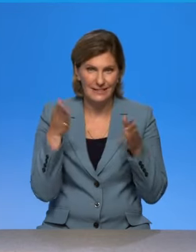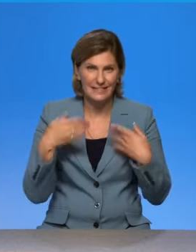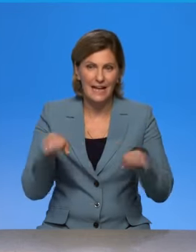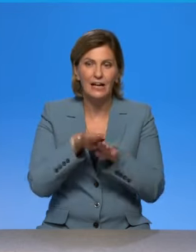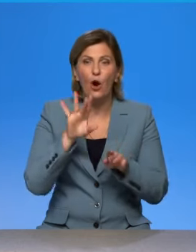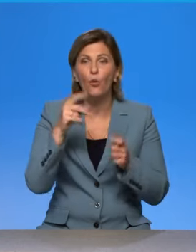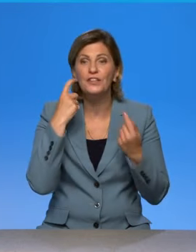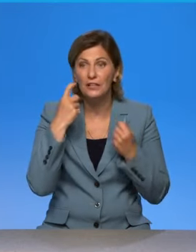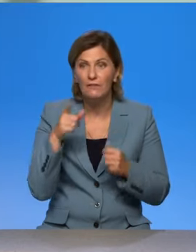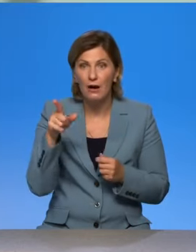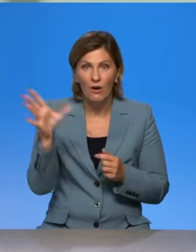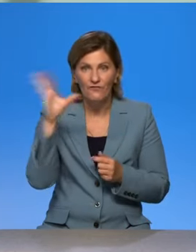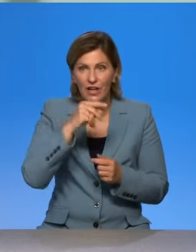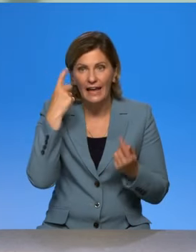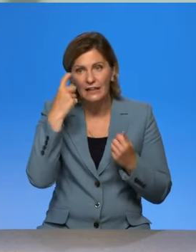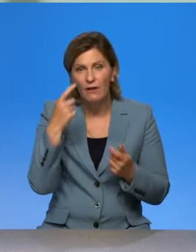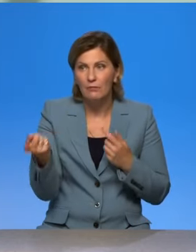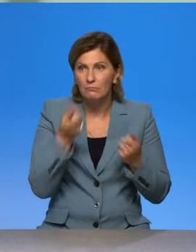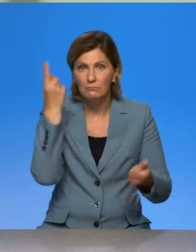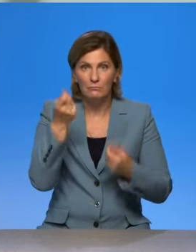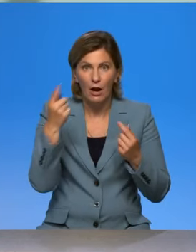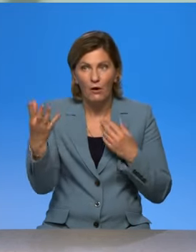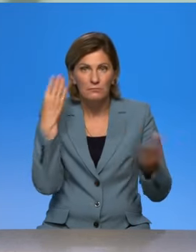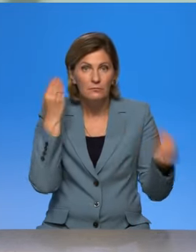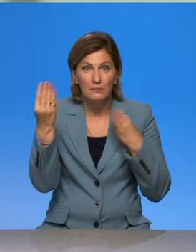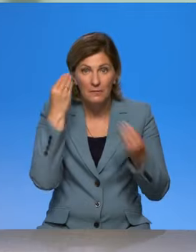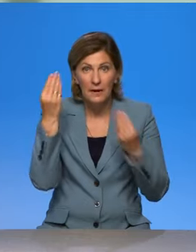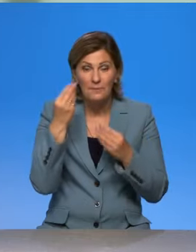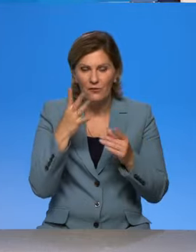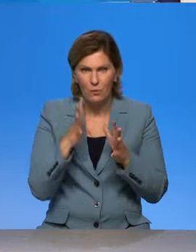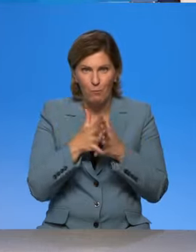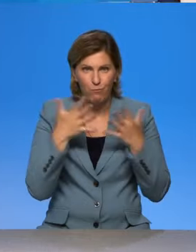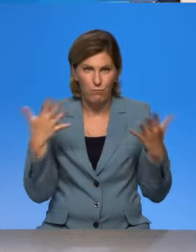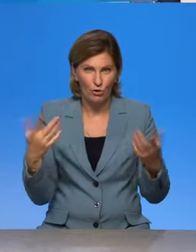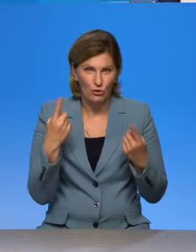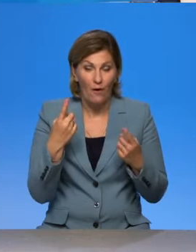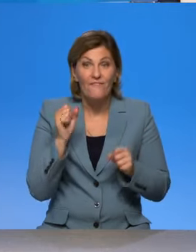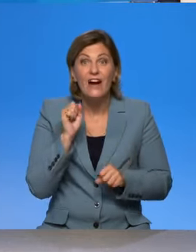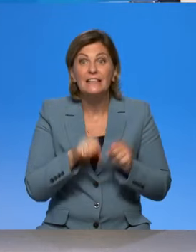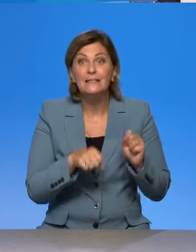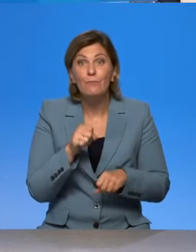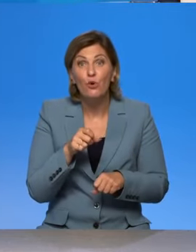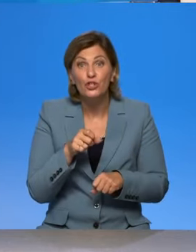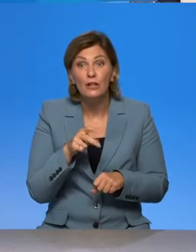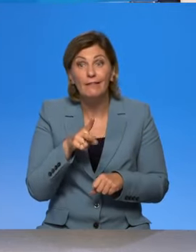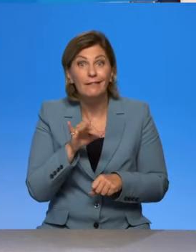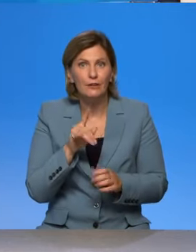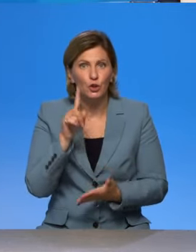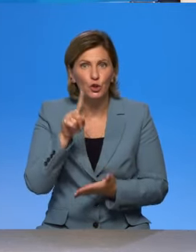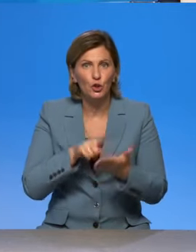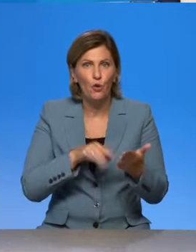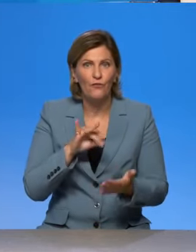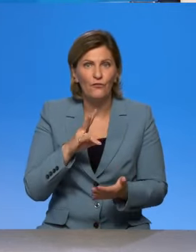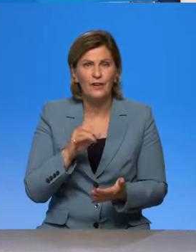его просто со всех сторон в невероятных объемах, вообще вот возможно доверие, да даже